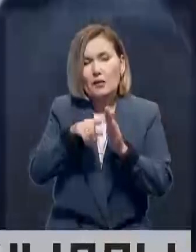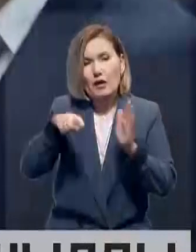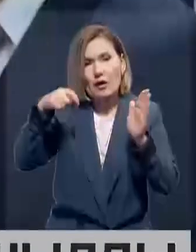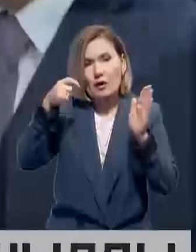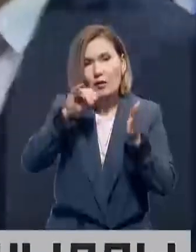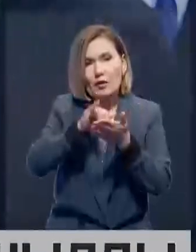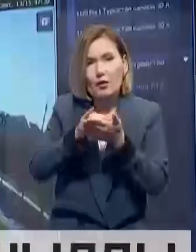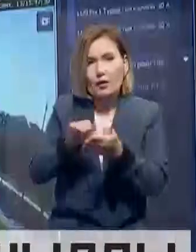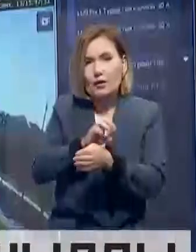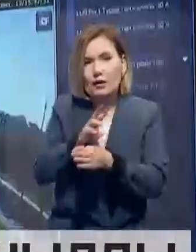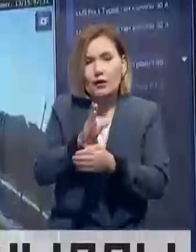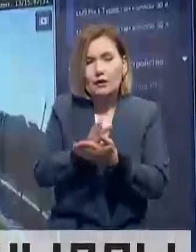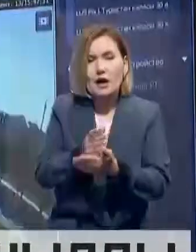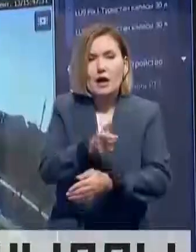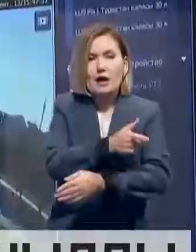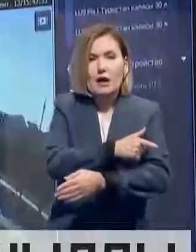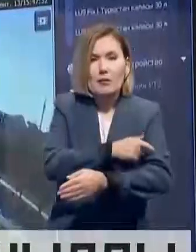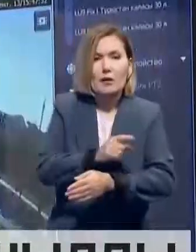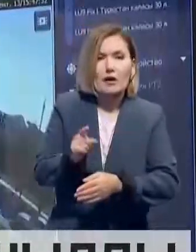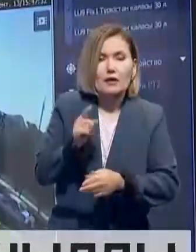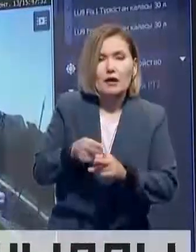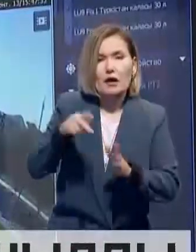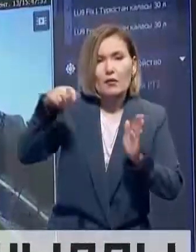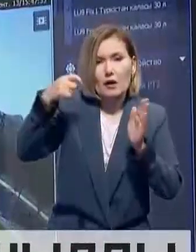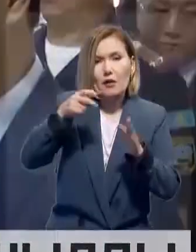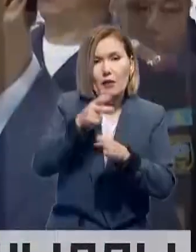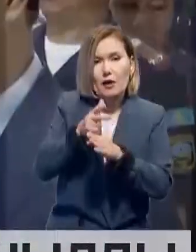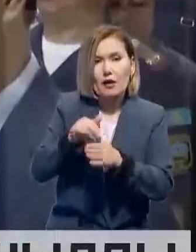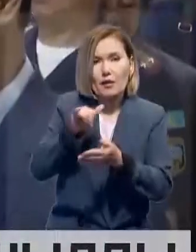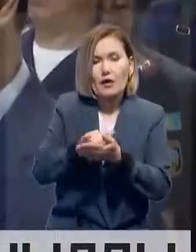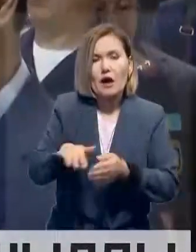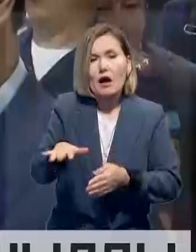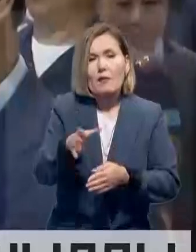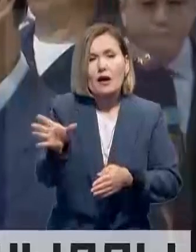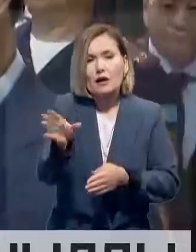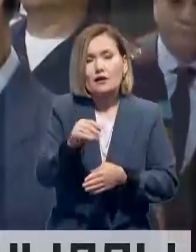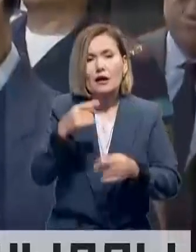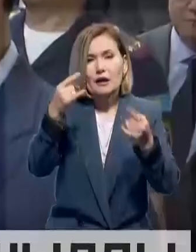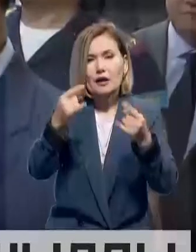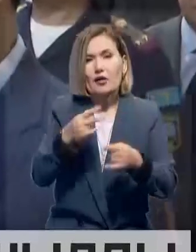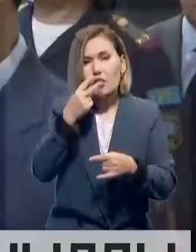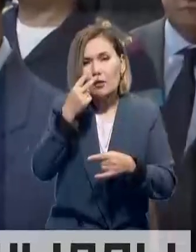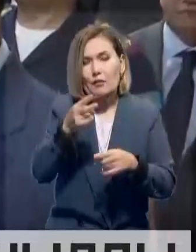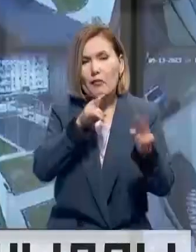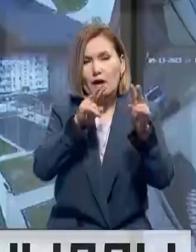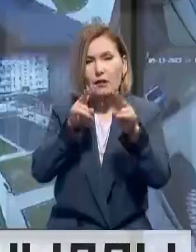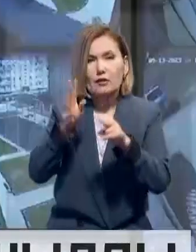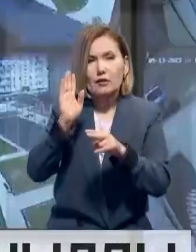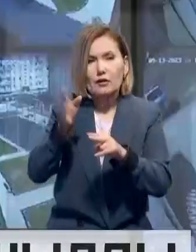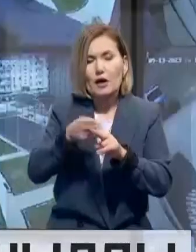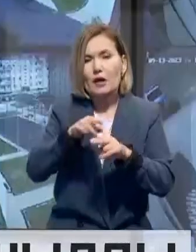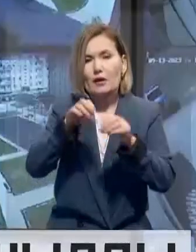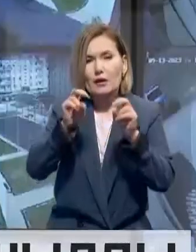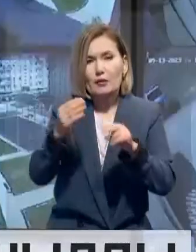бейнебақылау жүйесімен жабдықталған. Кезекші қызметкерлер бейнебақылау камералары орналасқан аумақтың барлығын экраннан көріп бақылап